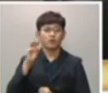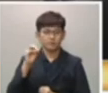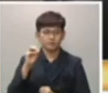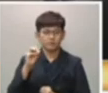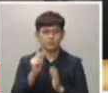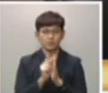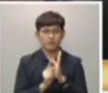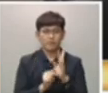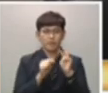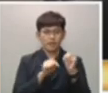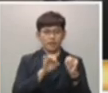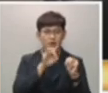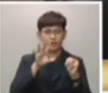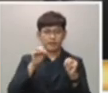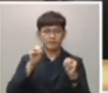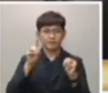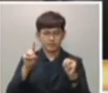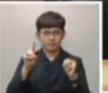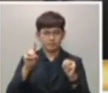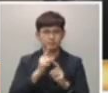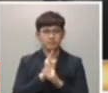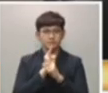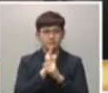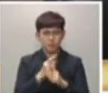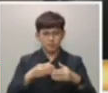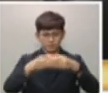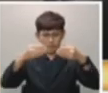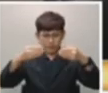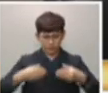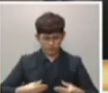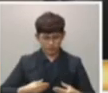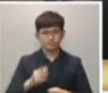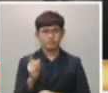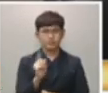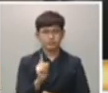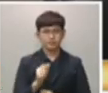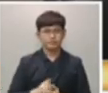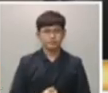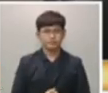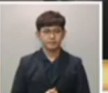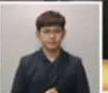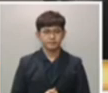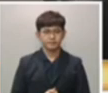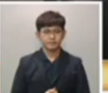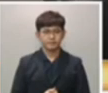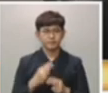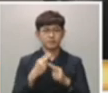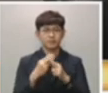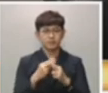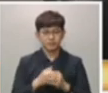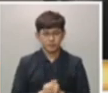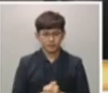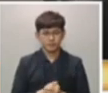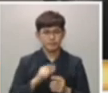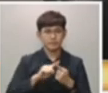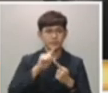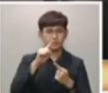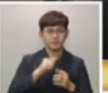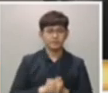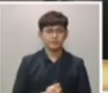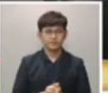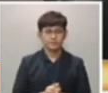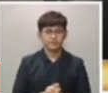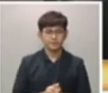รา151ตามรายนามดังต่อไปนี้ 1. พลเอกประยุทธ์จันทร์โ